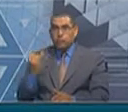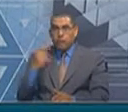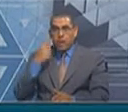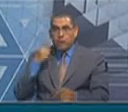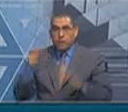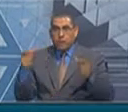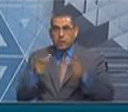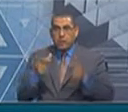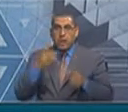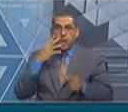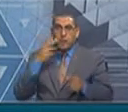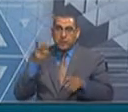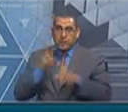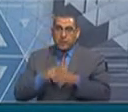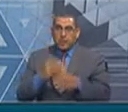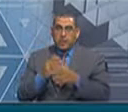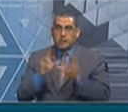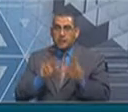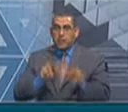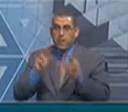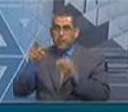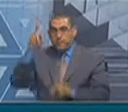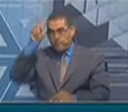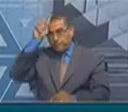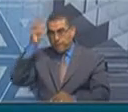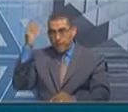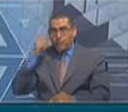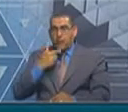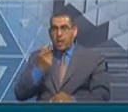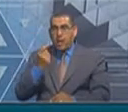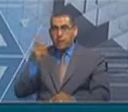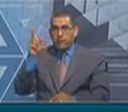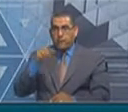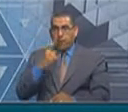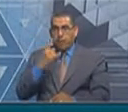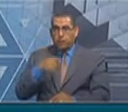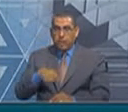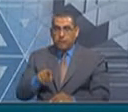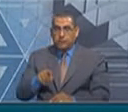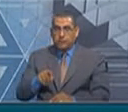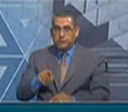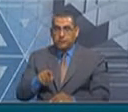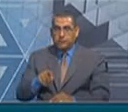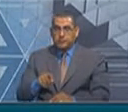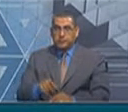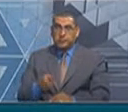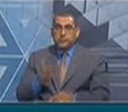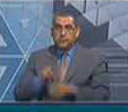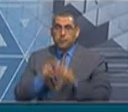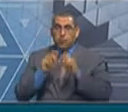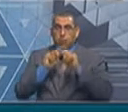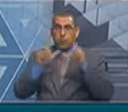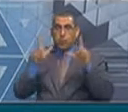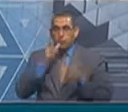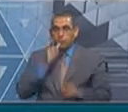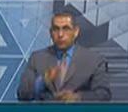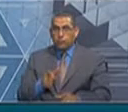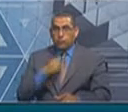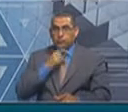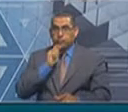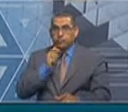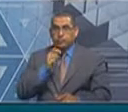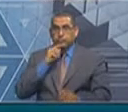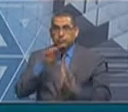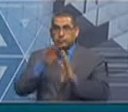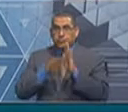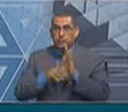قمة ليبية أخرى على غرار مؤتمر برلين في 5 أكتوبر المقبل. وأوضح حق في تصريحات لوكالة